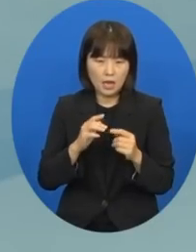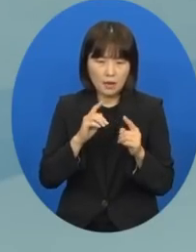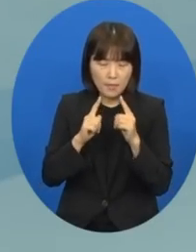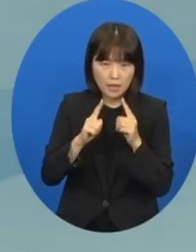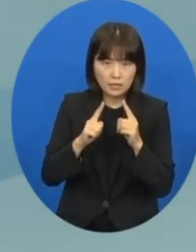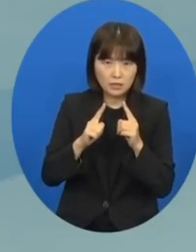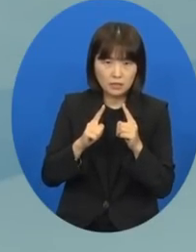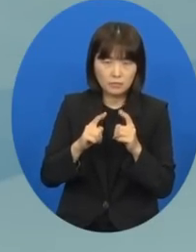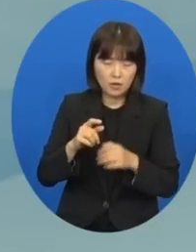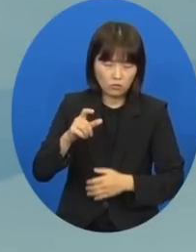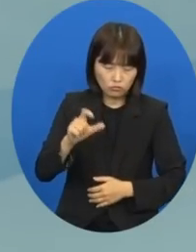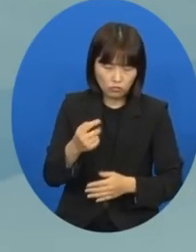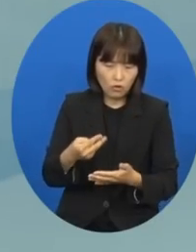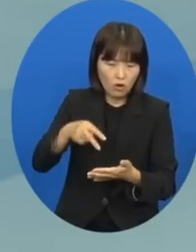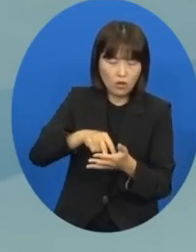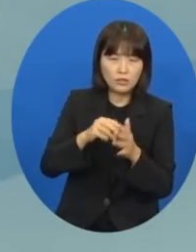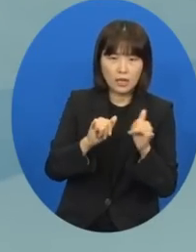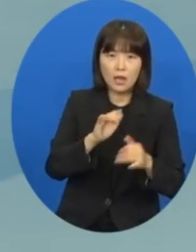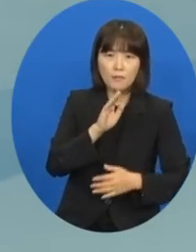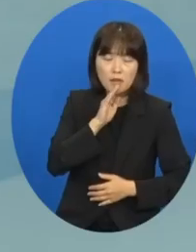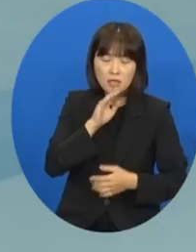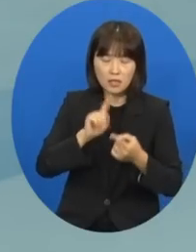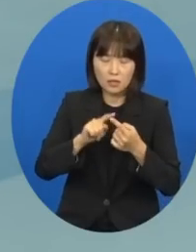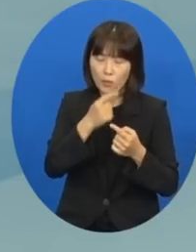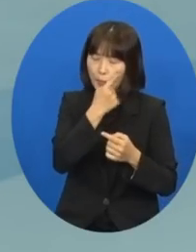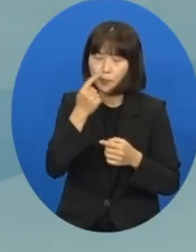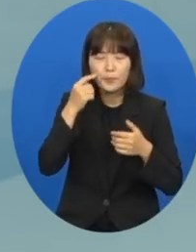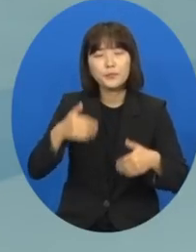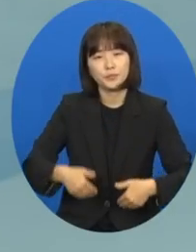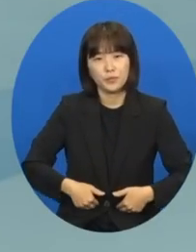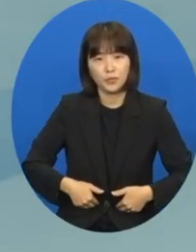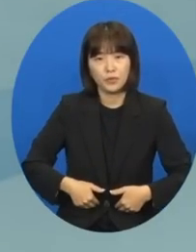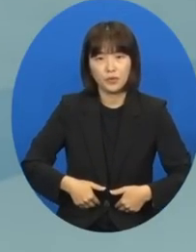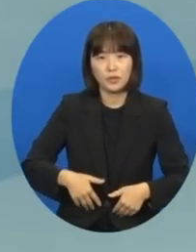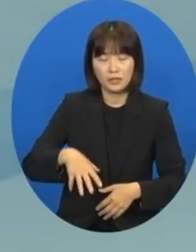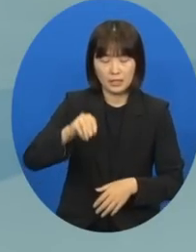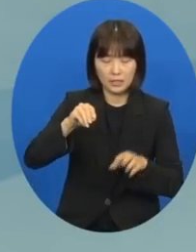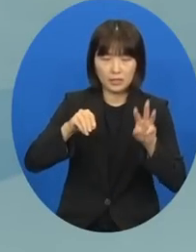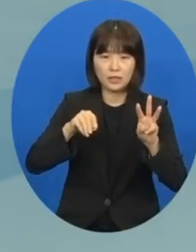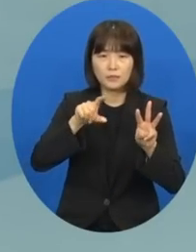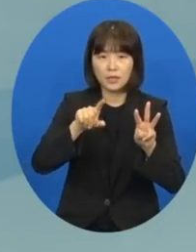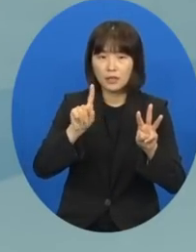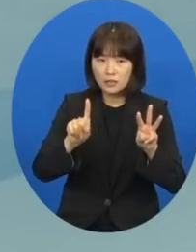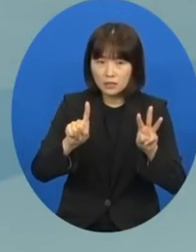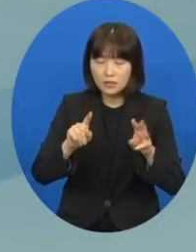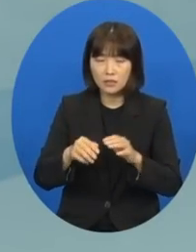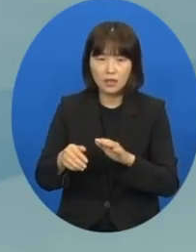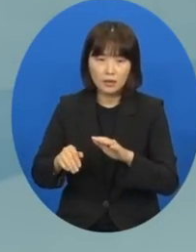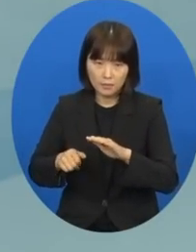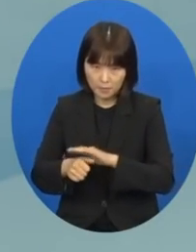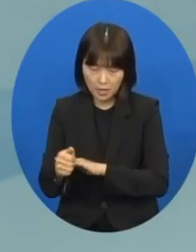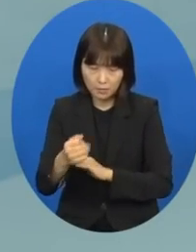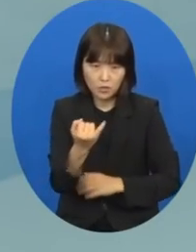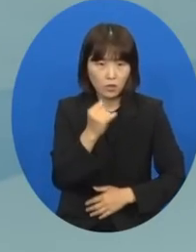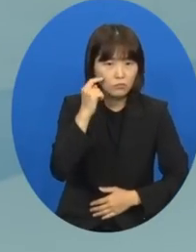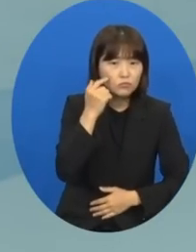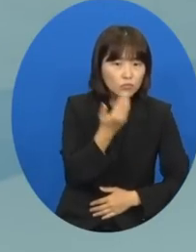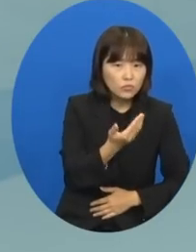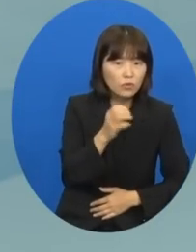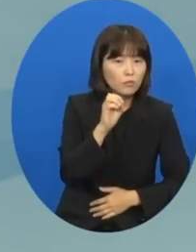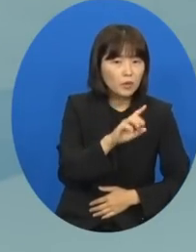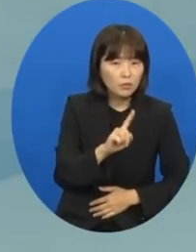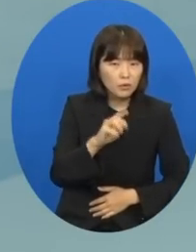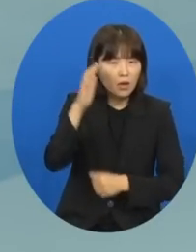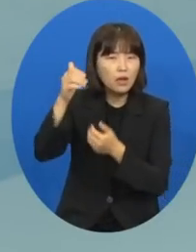아니냐, 사단은 거기에 공격을 한다는 것입니다. 창세기 3장 1절에 뱀이 물어요. 뱀이 여자에게 물어 이르되 하나님이